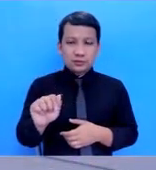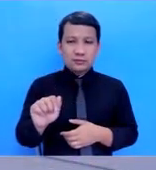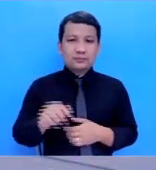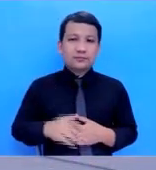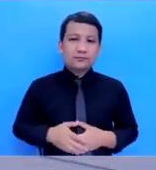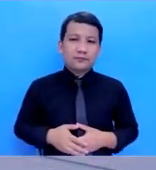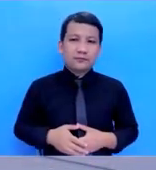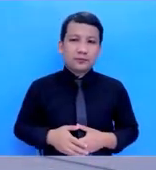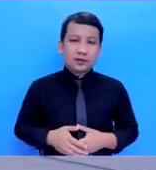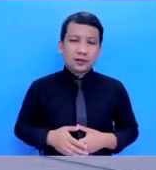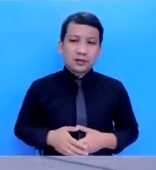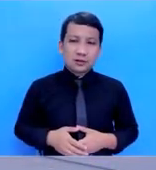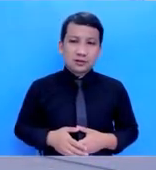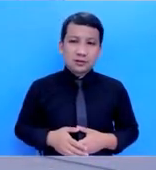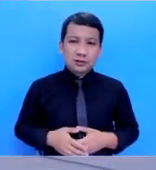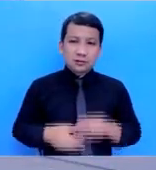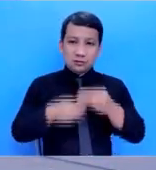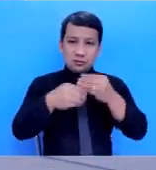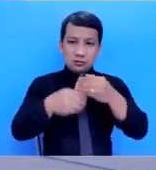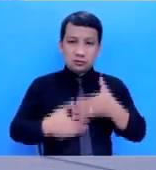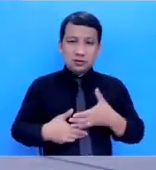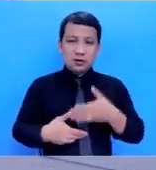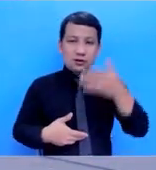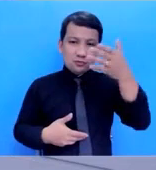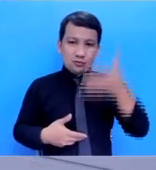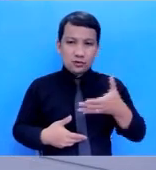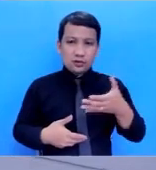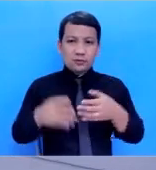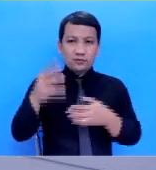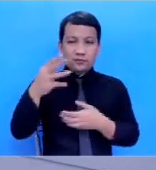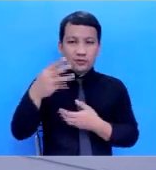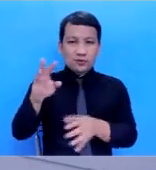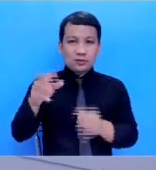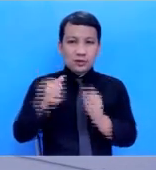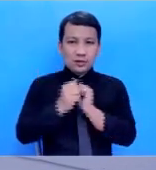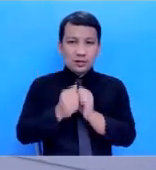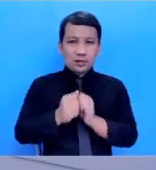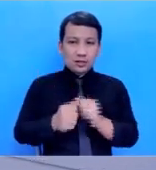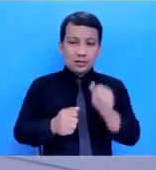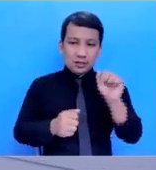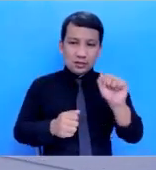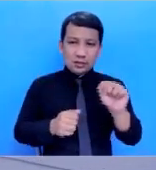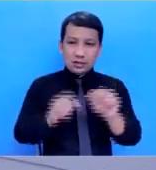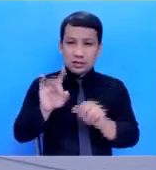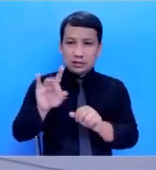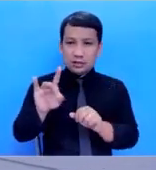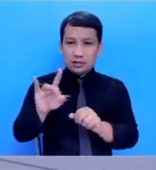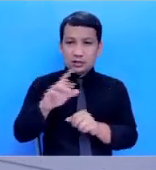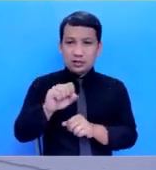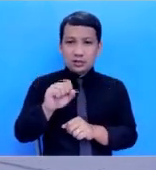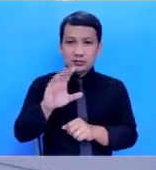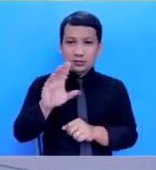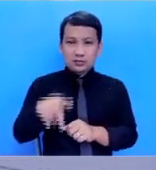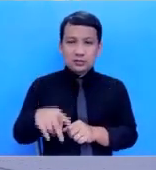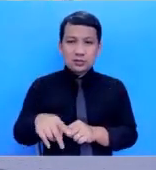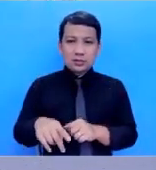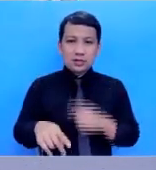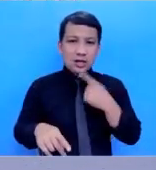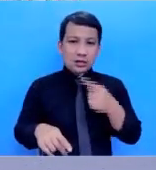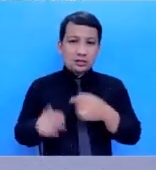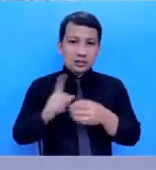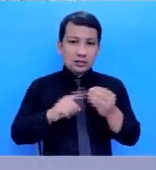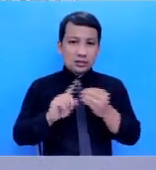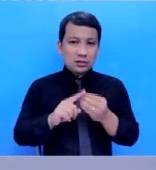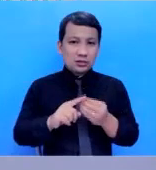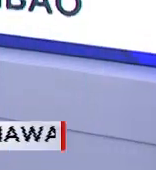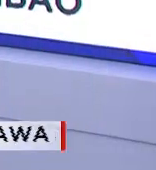blood ang bubuo sa squad ni Busibnich para sa FIBA window. Kasama sa 18-man pool na inilabas ng SBP ang Gilas veterans na sina 3D